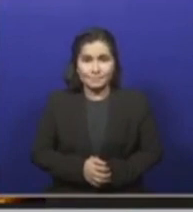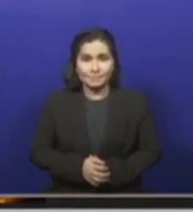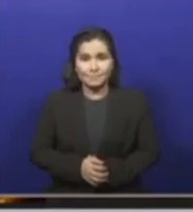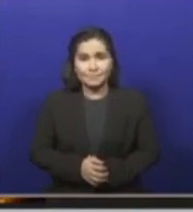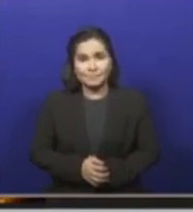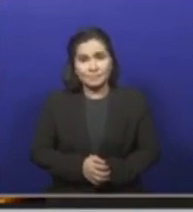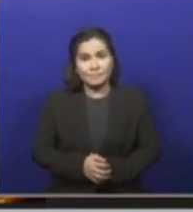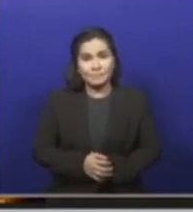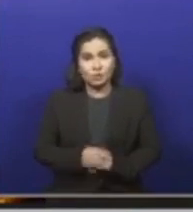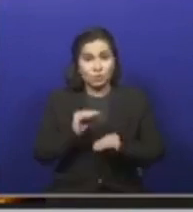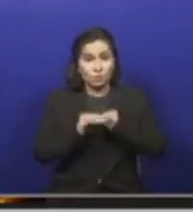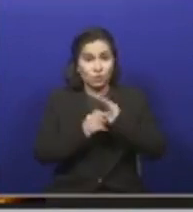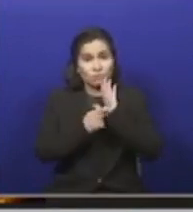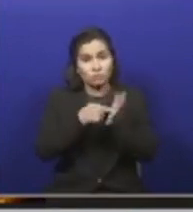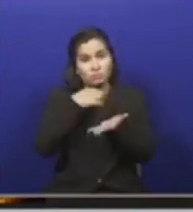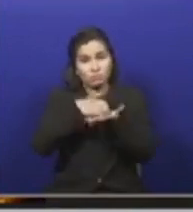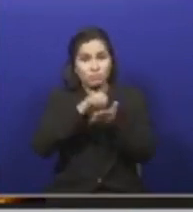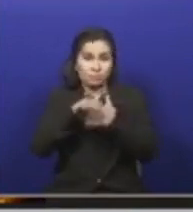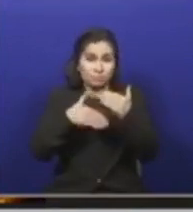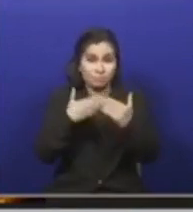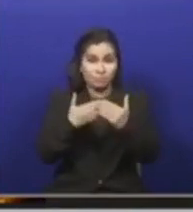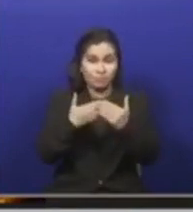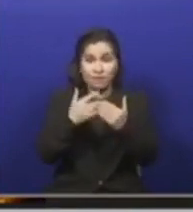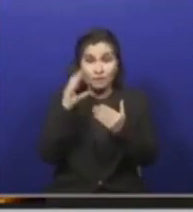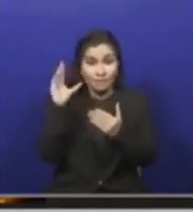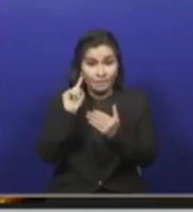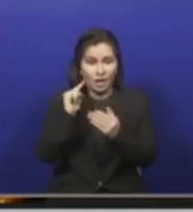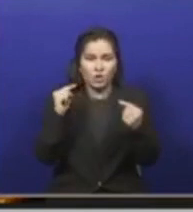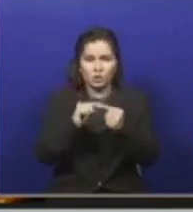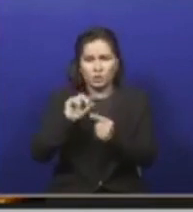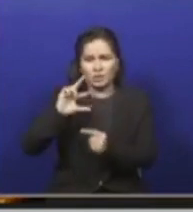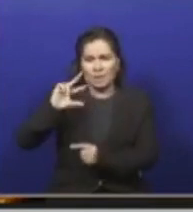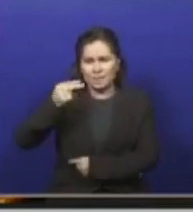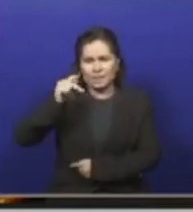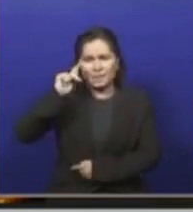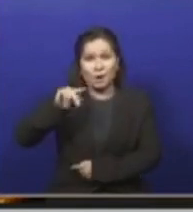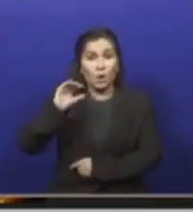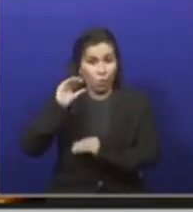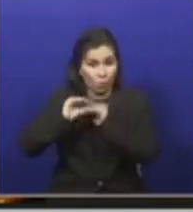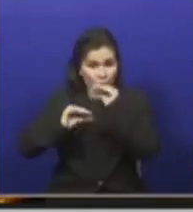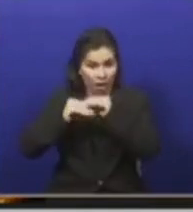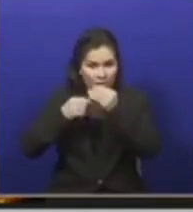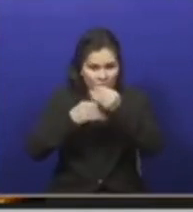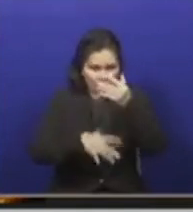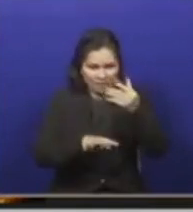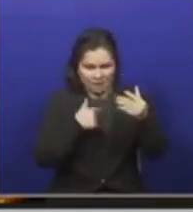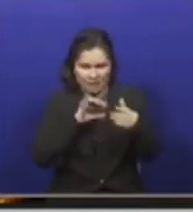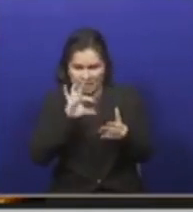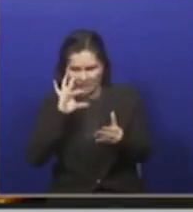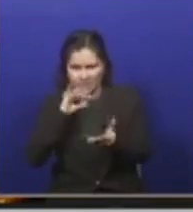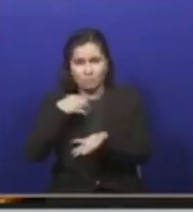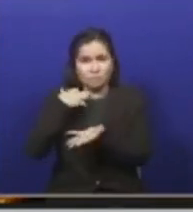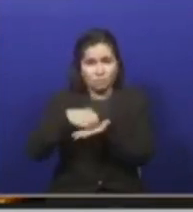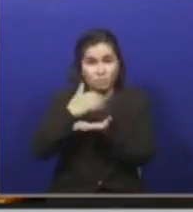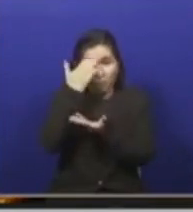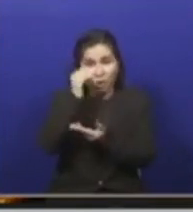โครงการที่ผมยกตัวอย่างไปทั้งหมดครับท่านประธานเป็นแค่เศษเสี้ยวของ 31,000 โครงการที่สตง.